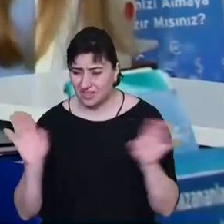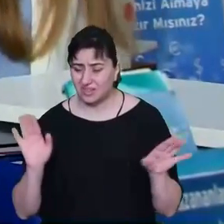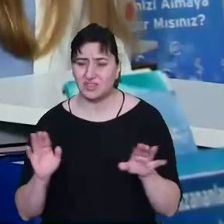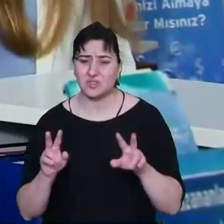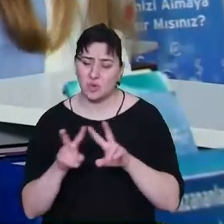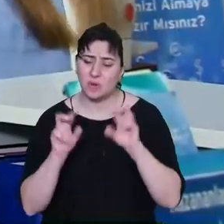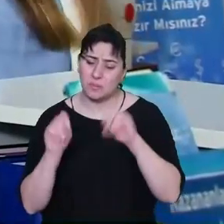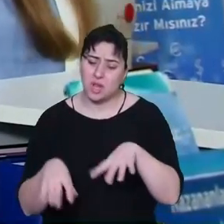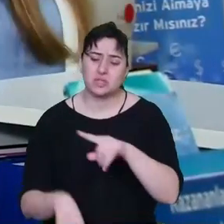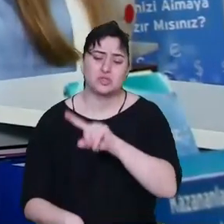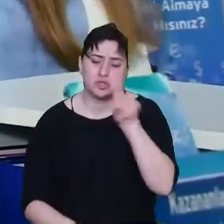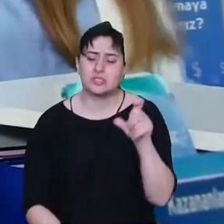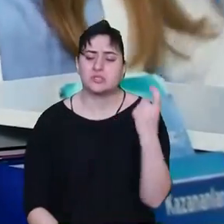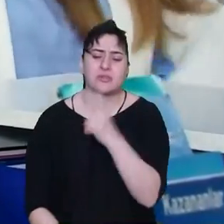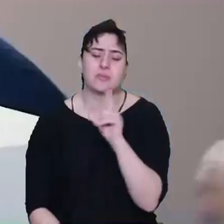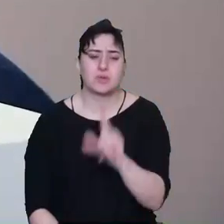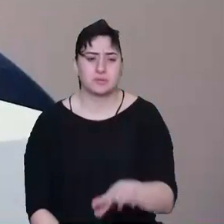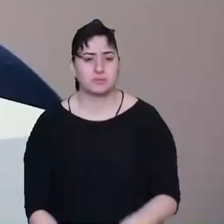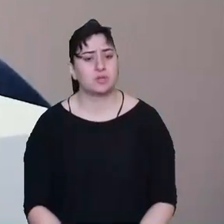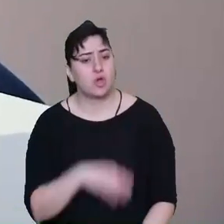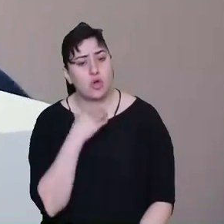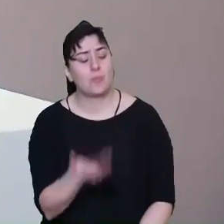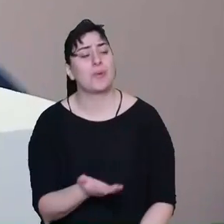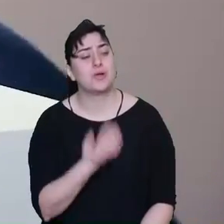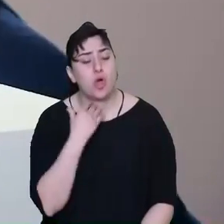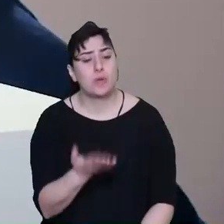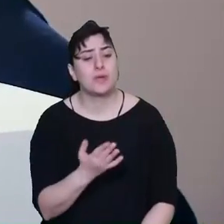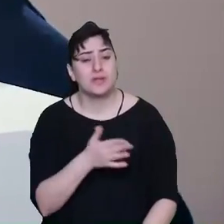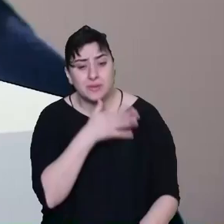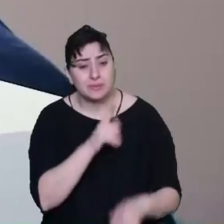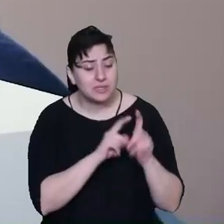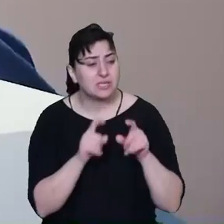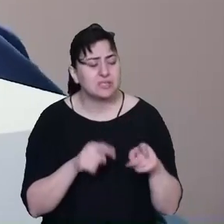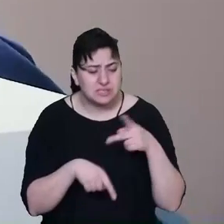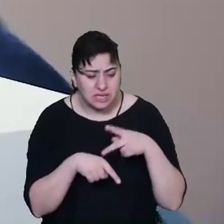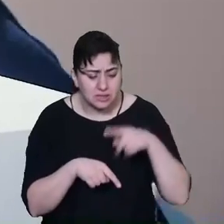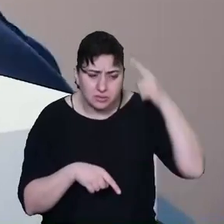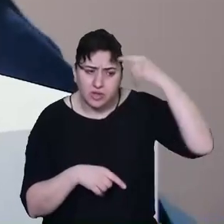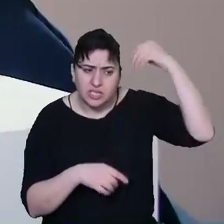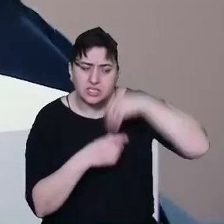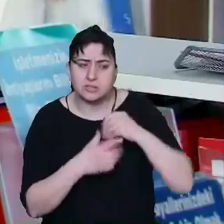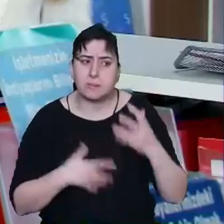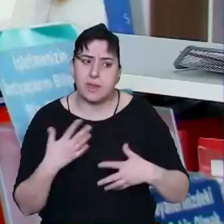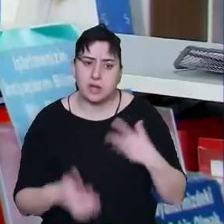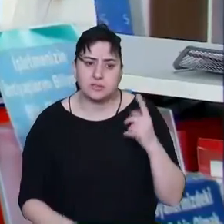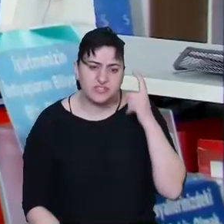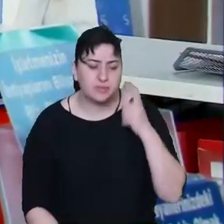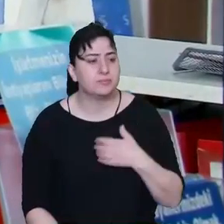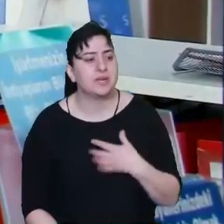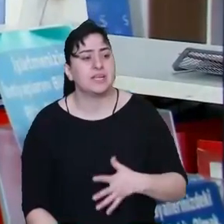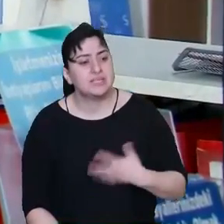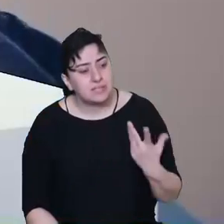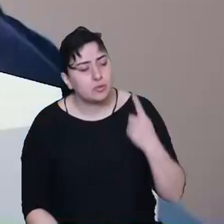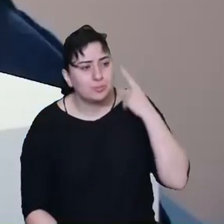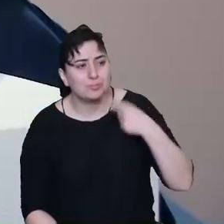ya Nurhan, bırak sorsun, cevaplamazsın sen de olur biter. Olmaz Tuğba, bu bilmeceler zehir gibi beyne nüfuz ediyor. Sonra ben